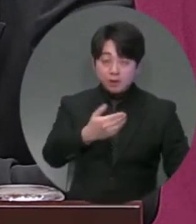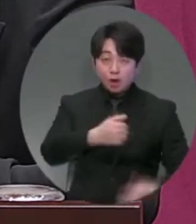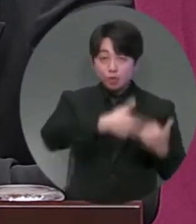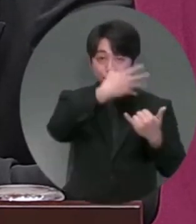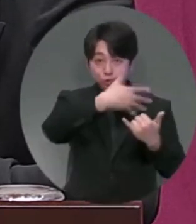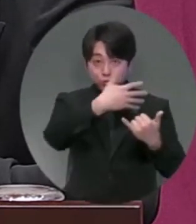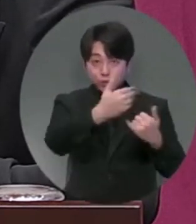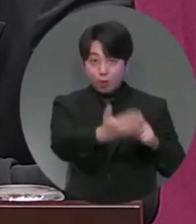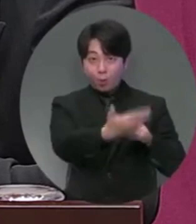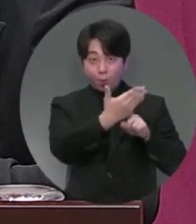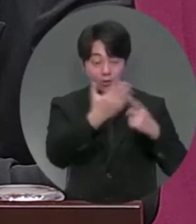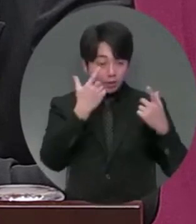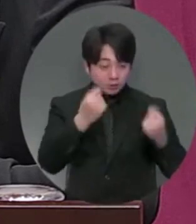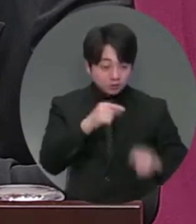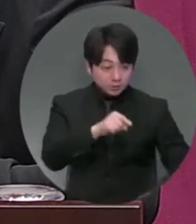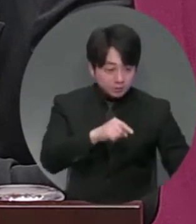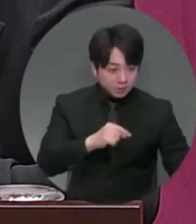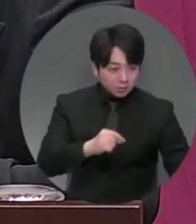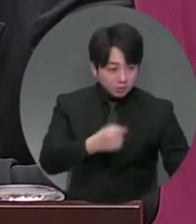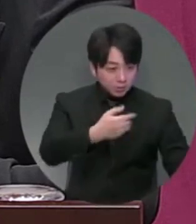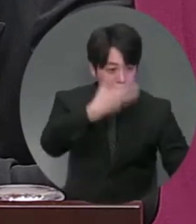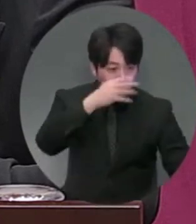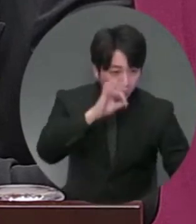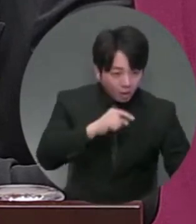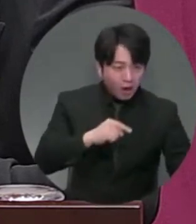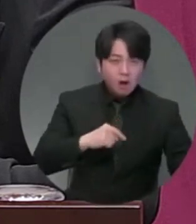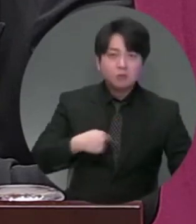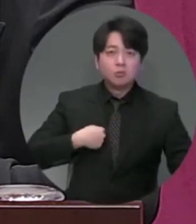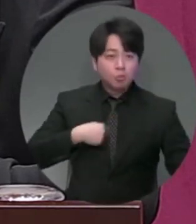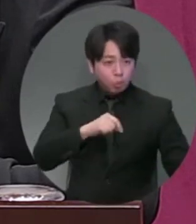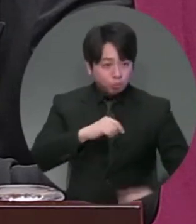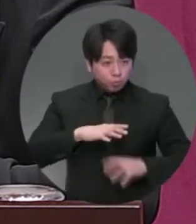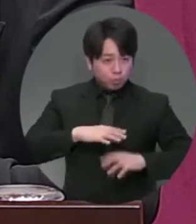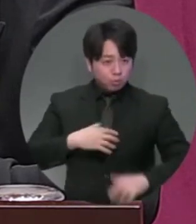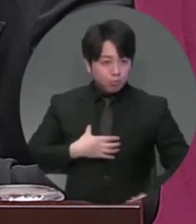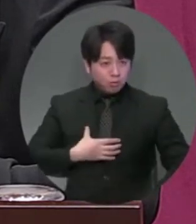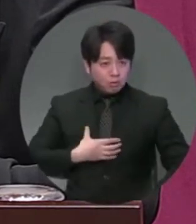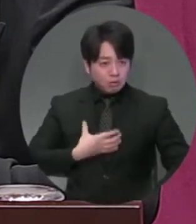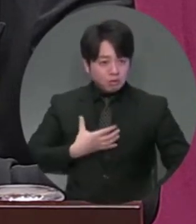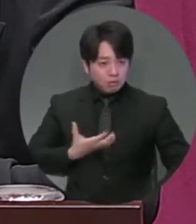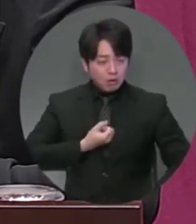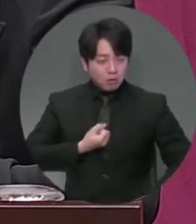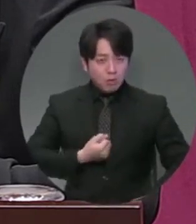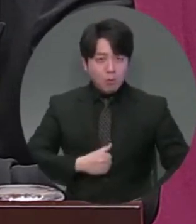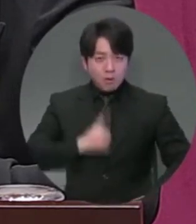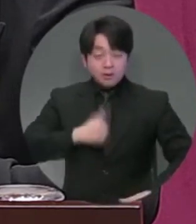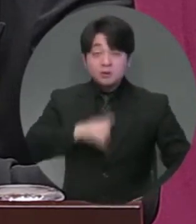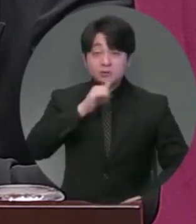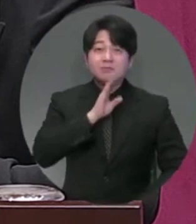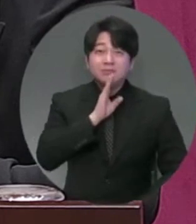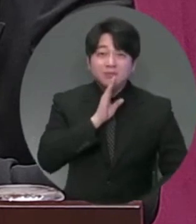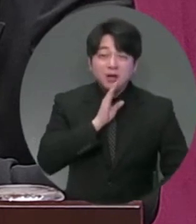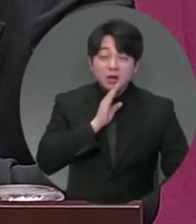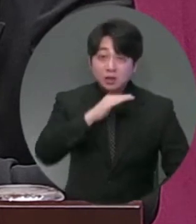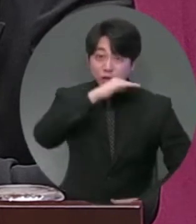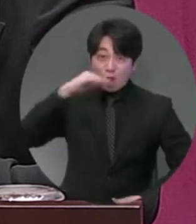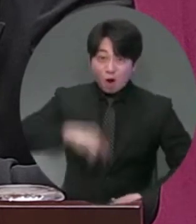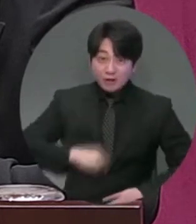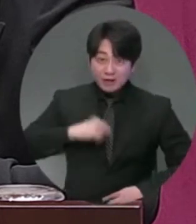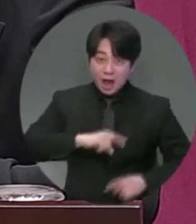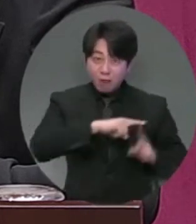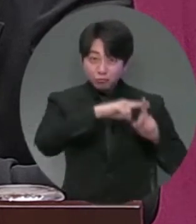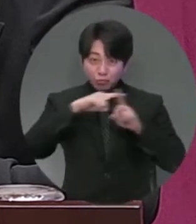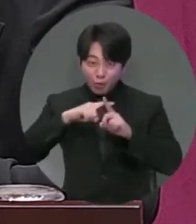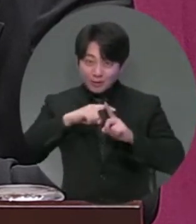않습니까 그 부분을 보면 저도 화나는 사람들이 있습니다 그게 개별적으로 우리 법이 모든 정의가 실현되느냐 이러진 않아요 그런데 우리 법의